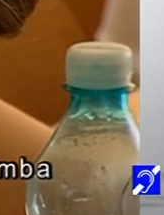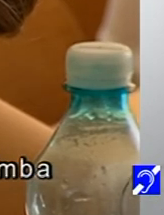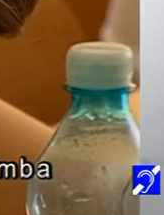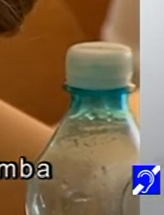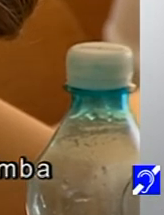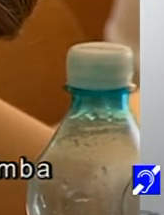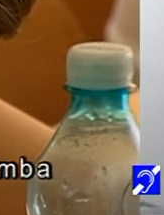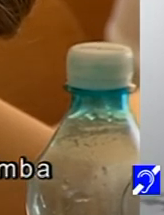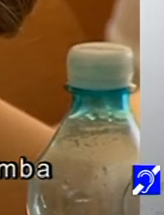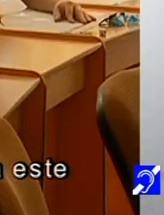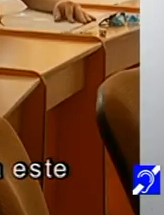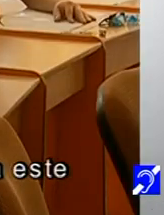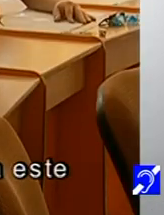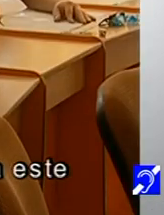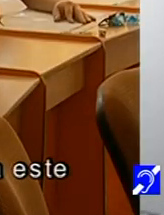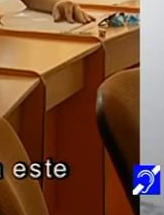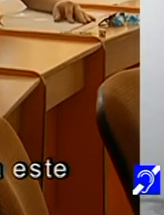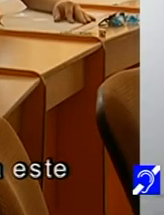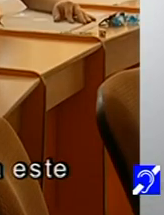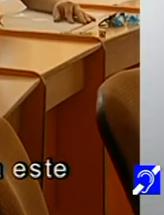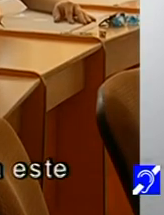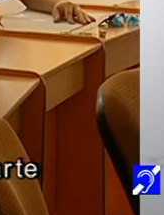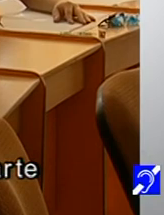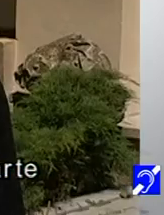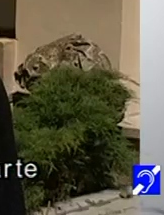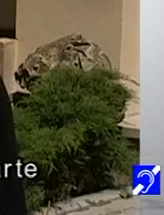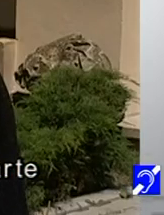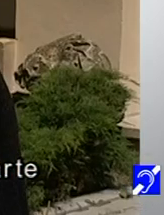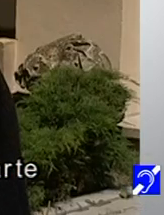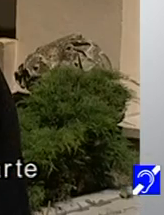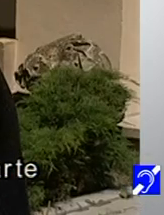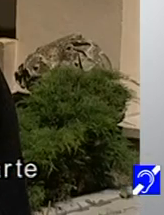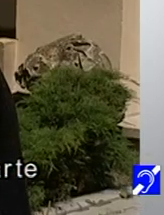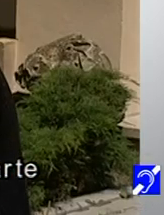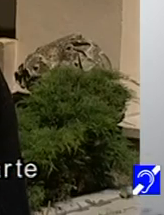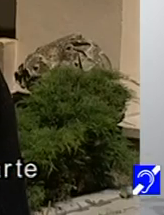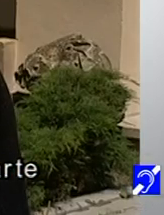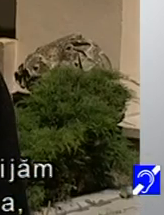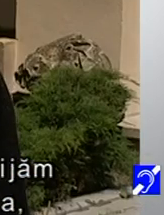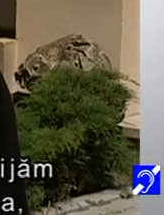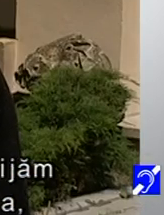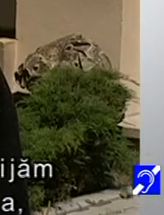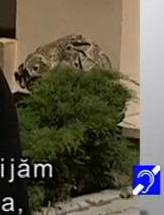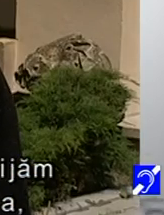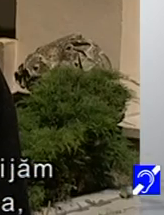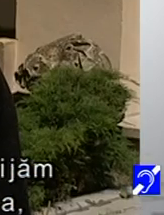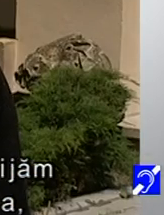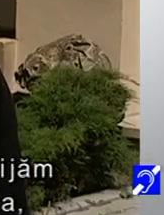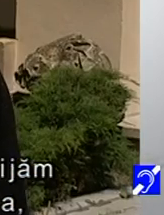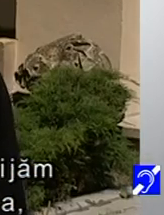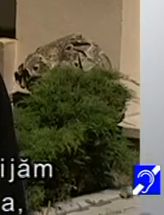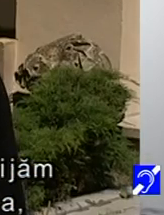es meiner Meinung nach ist eine sehr wichtige Kultur ist und eine sehr wichtige Sprache,